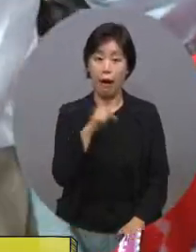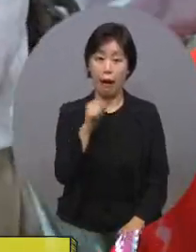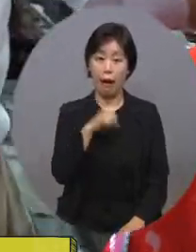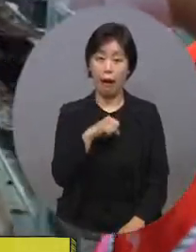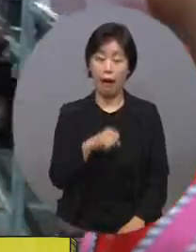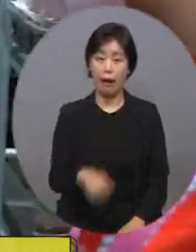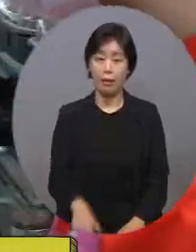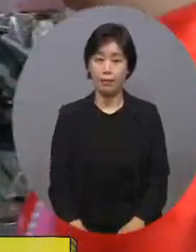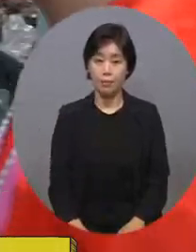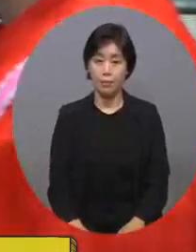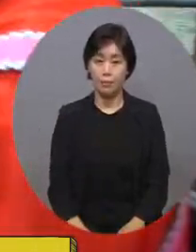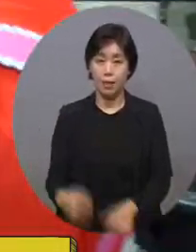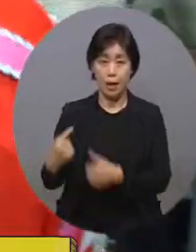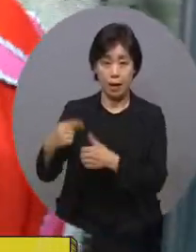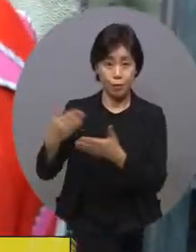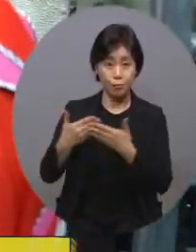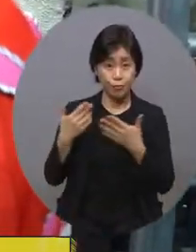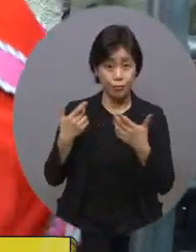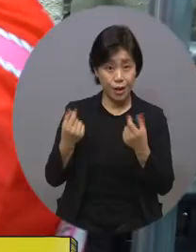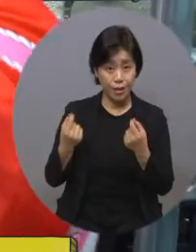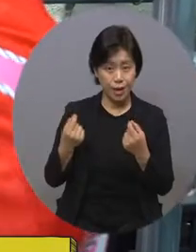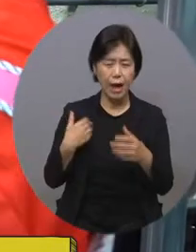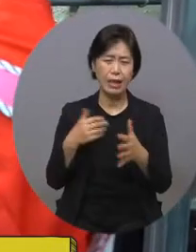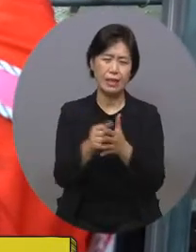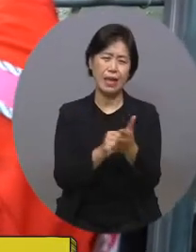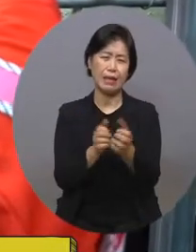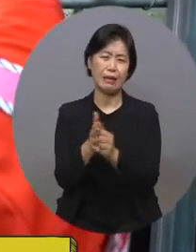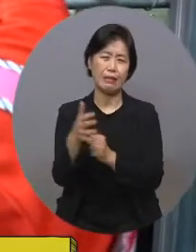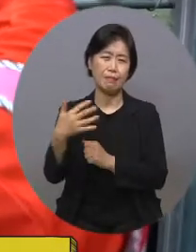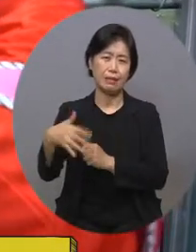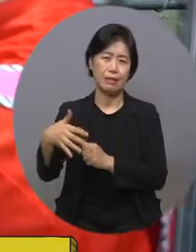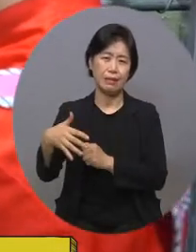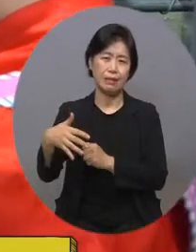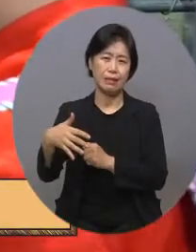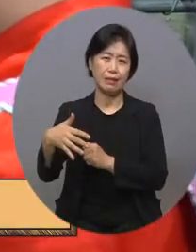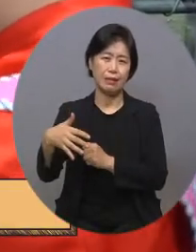이거를 그러면은 아까 알려주신 제가 지금 장갑을 안 꼈는데 괜찮을까요,